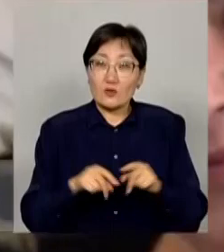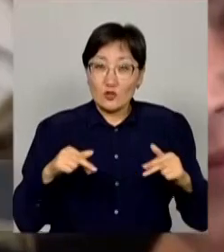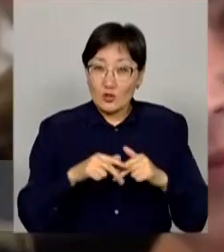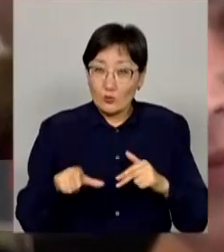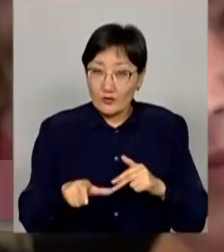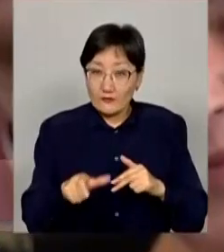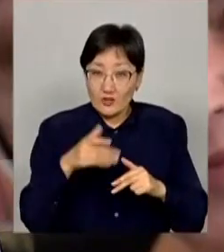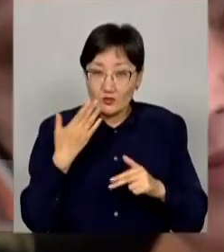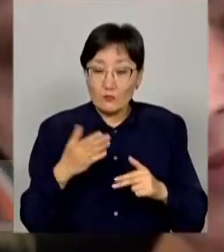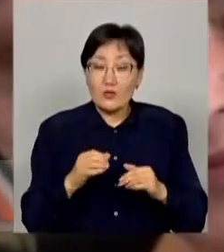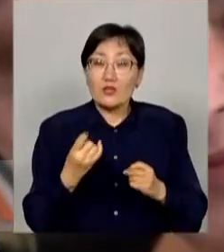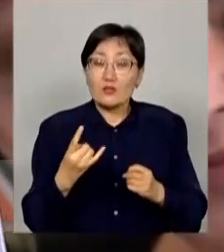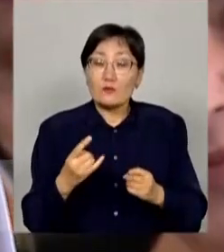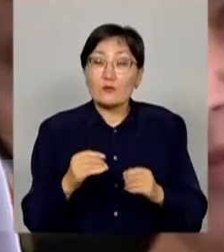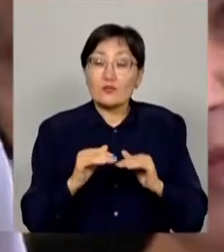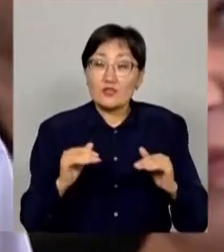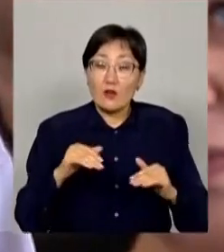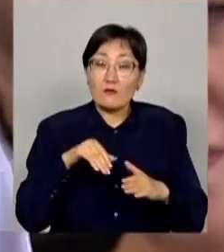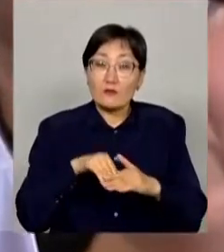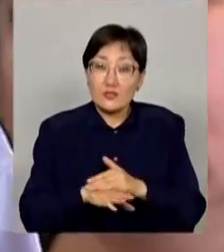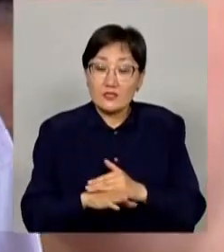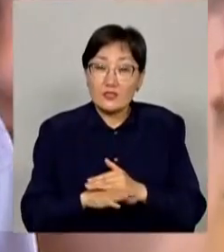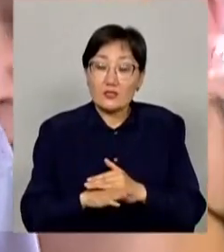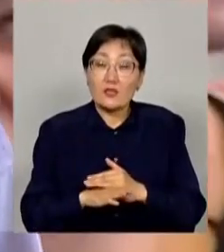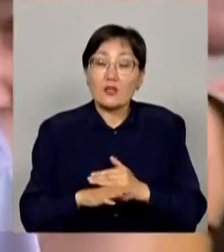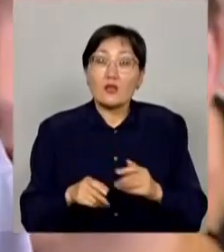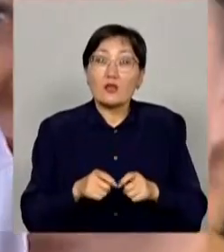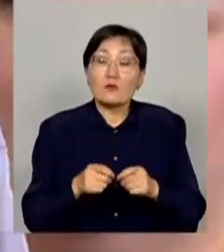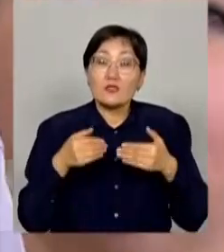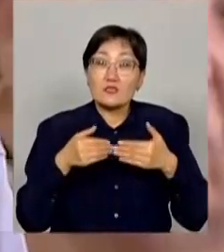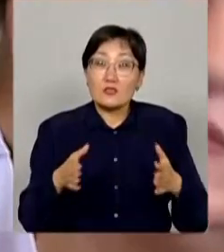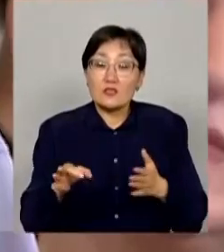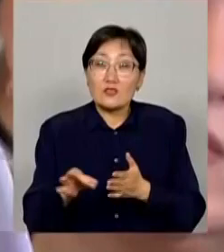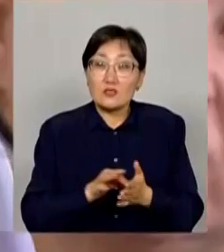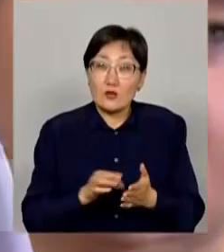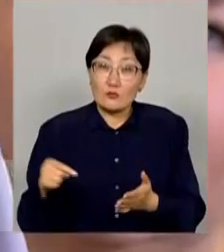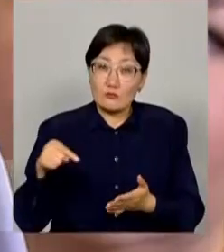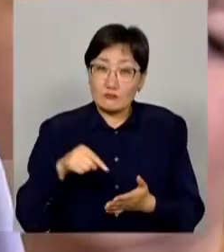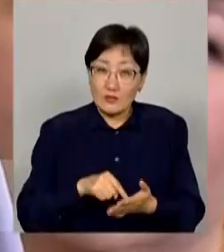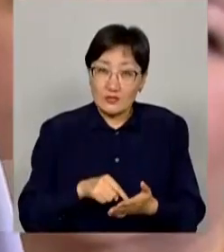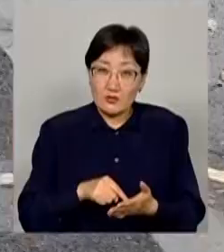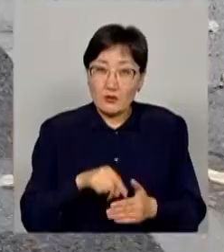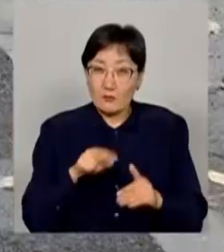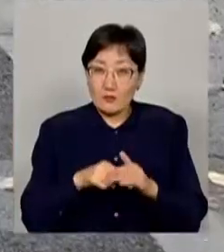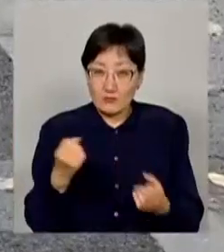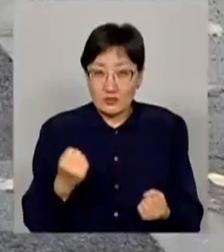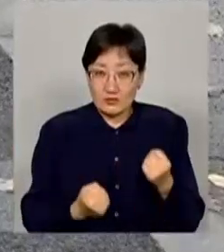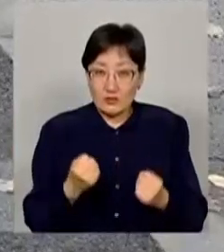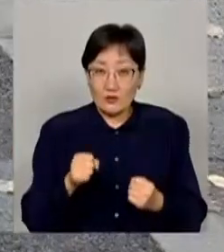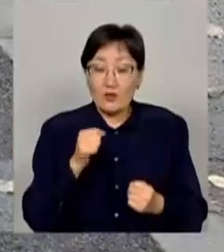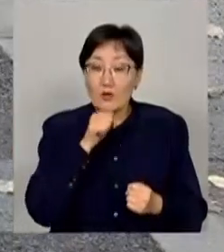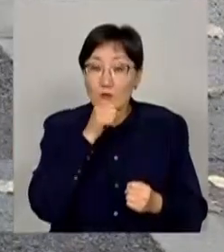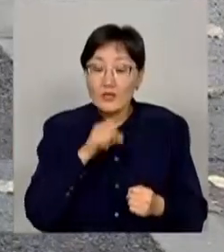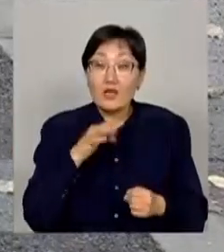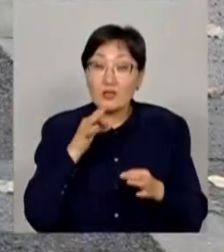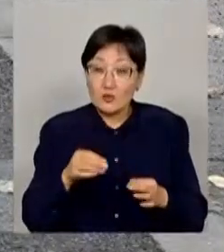нет. Ребенок выходит из двора, открывает ворота и сразу попадает под машины. Қарияның айтқан